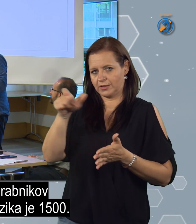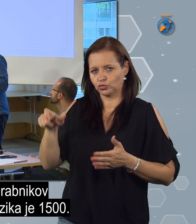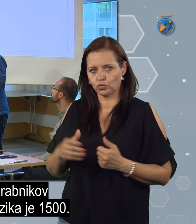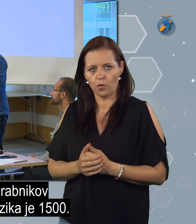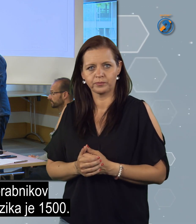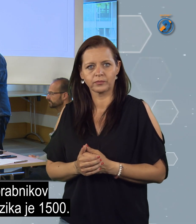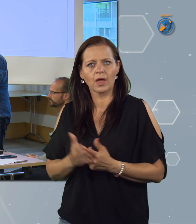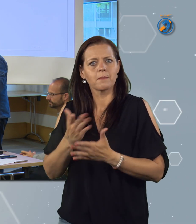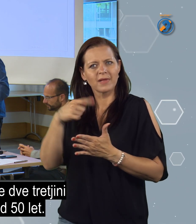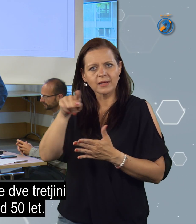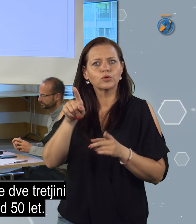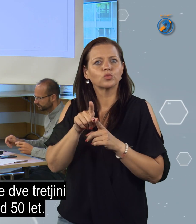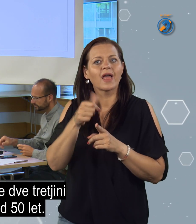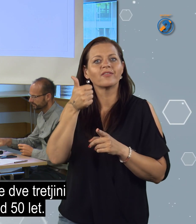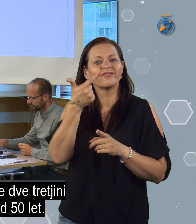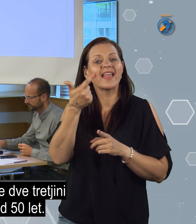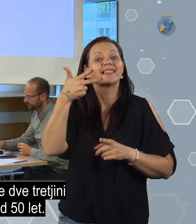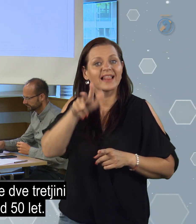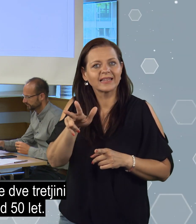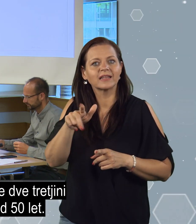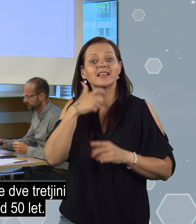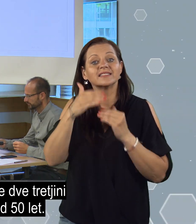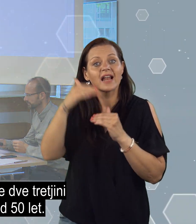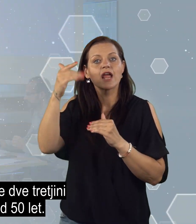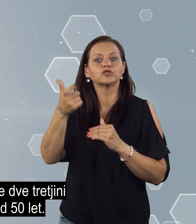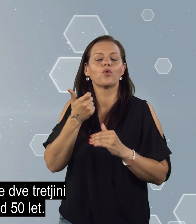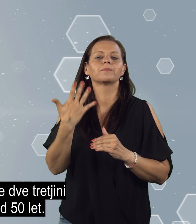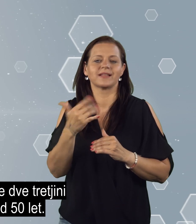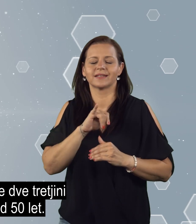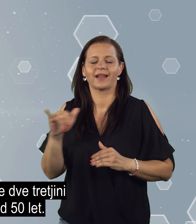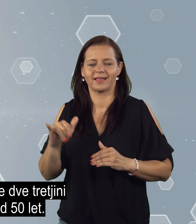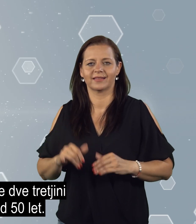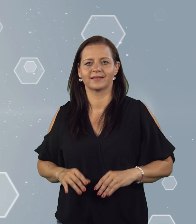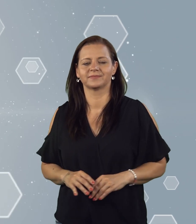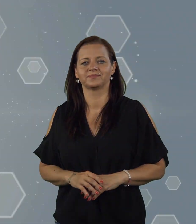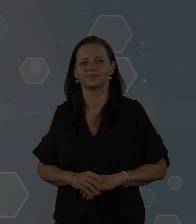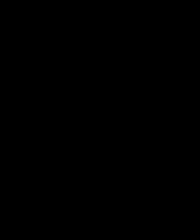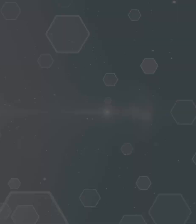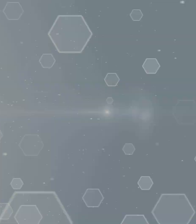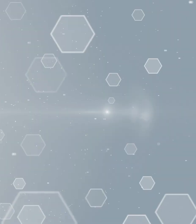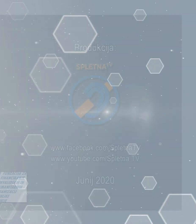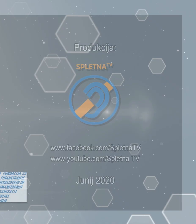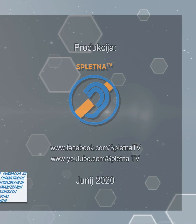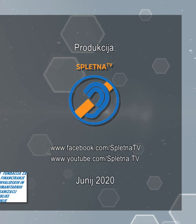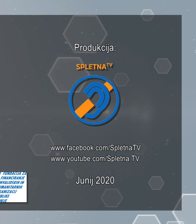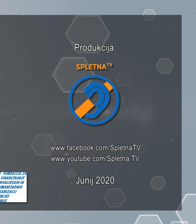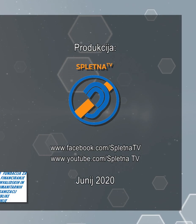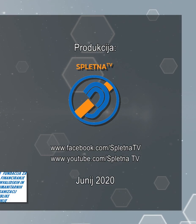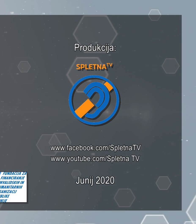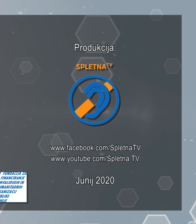je 1500. Med njimi jih je 2/3 starejših od 50 let.